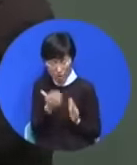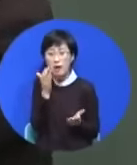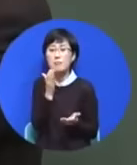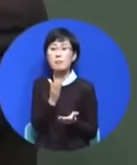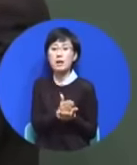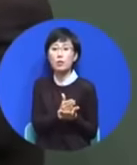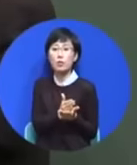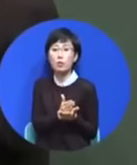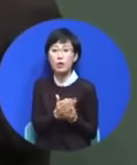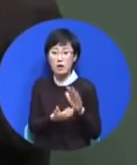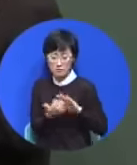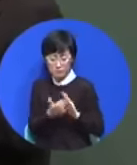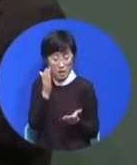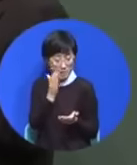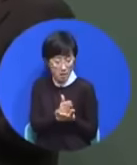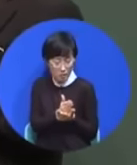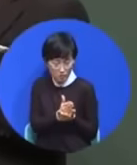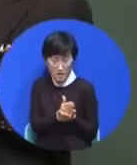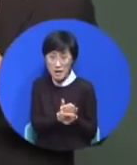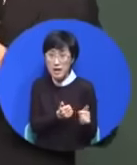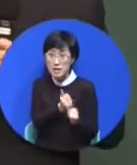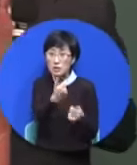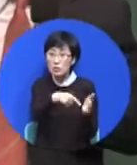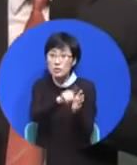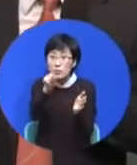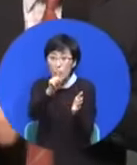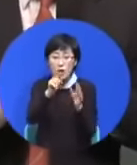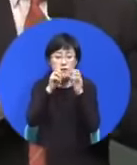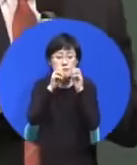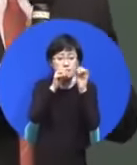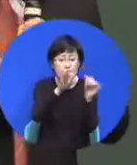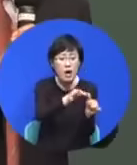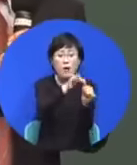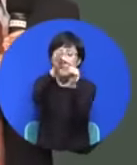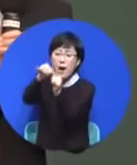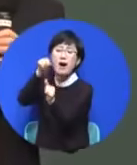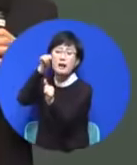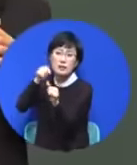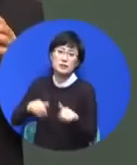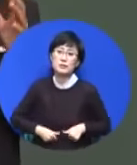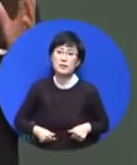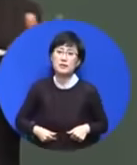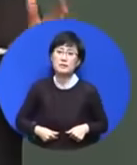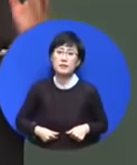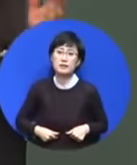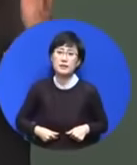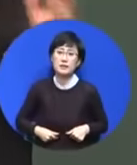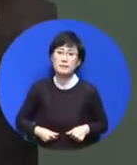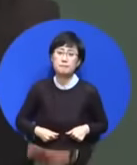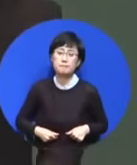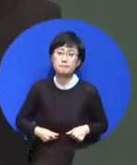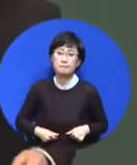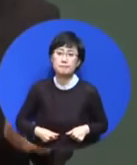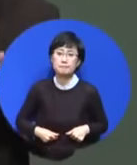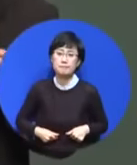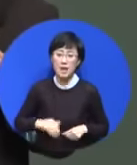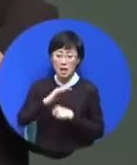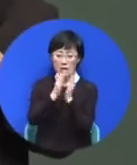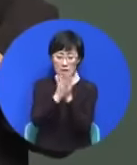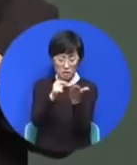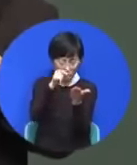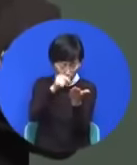그렇게 돼 있습니다 그죠 생각을 성경에 있는 대로 바로해야